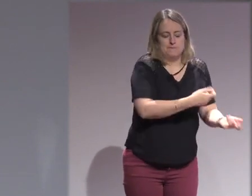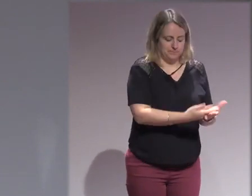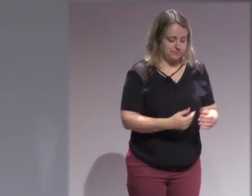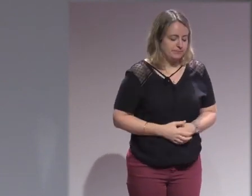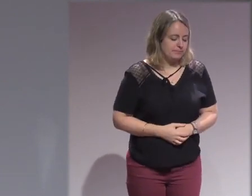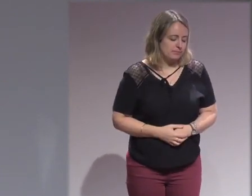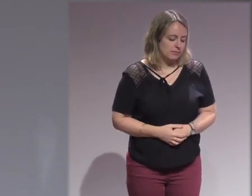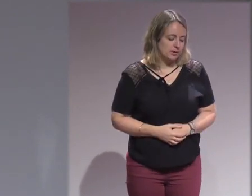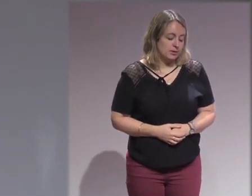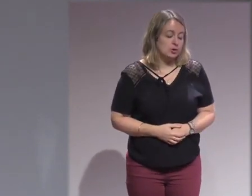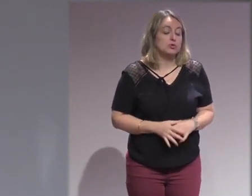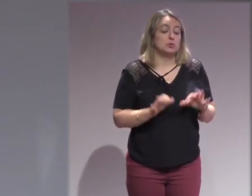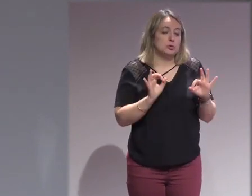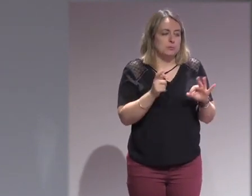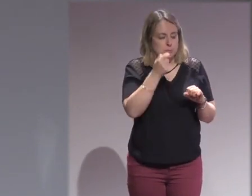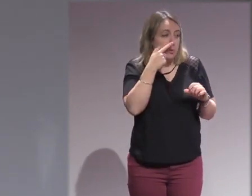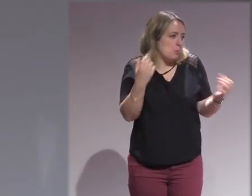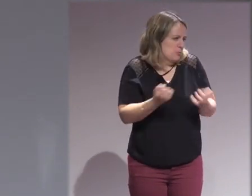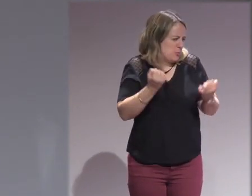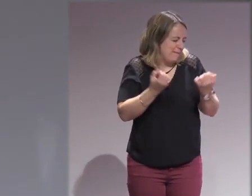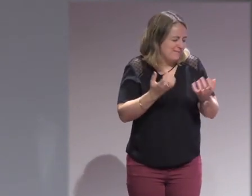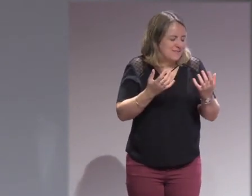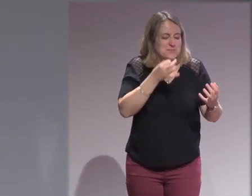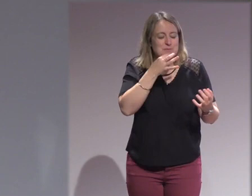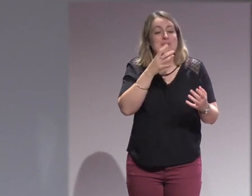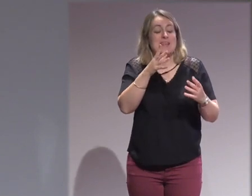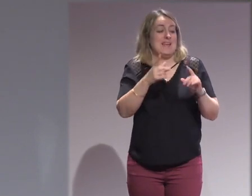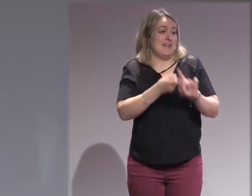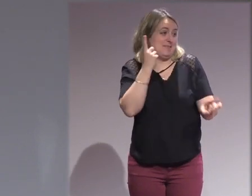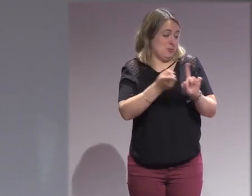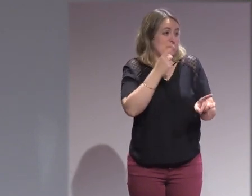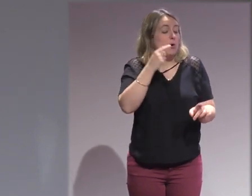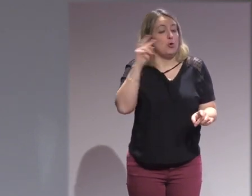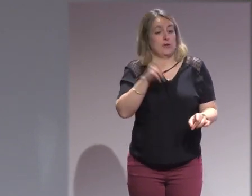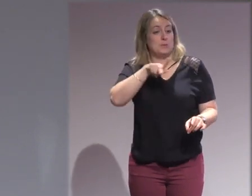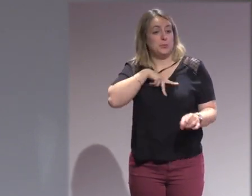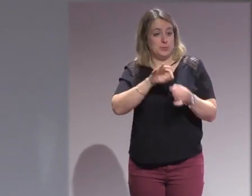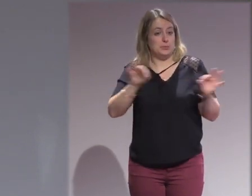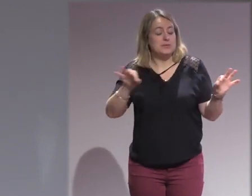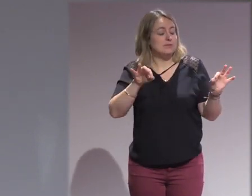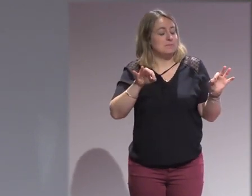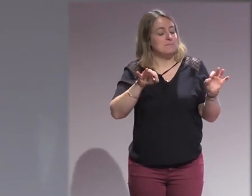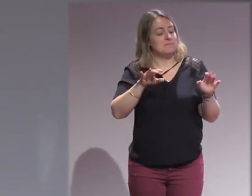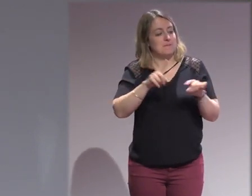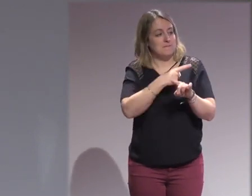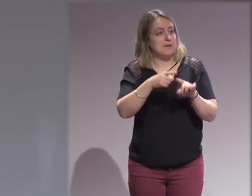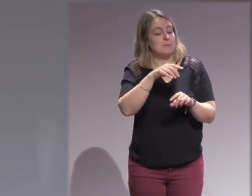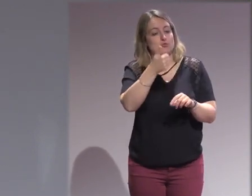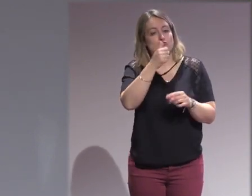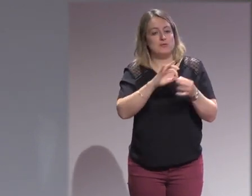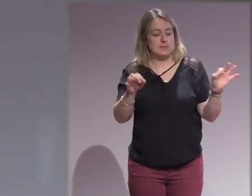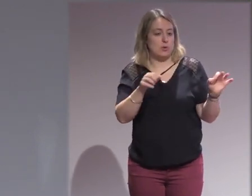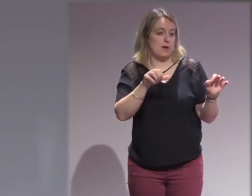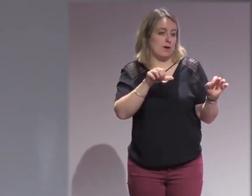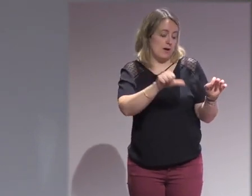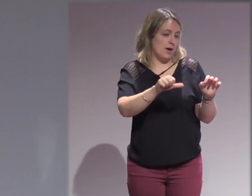bien, et donc bon, ça fait un peu de la pub, mais je vous invite à regarder Une histoire à soi, dans lequel une des participantes est d'origine coréenne, elle s'appelle Julie Bourguin, elle a